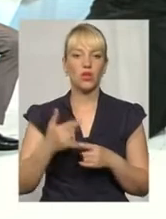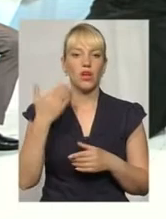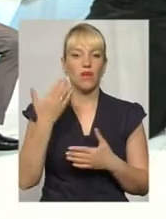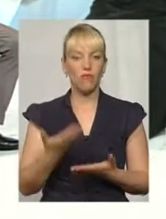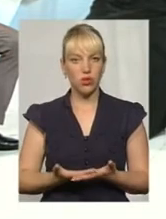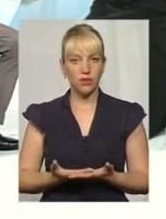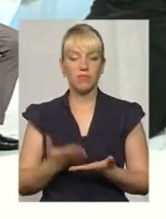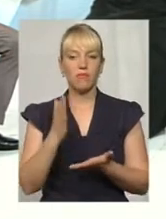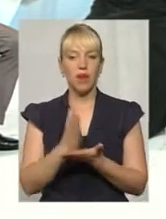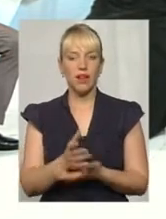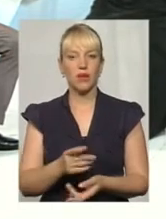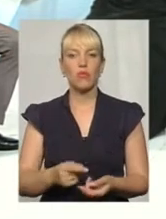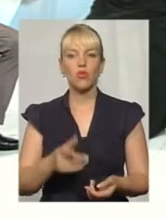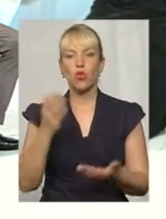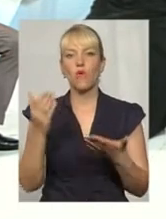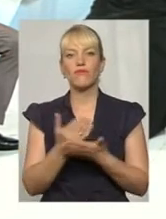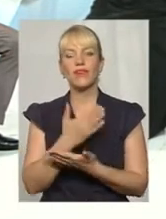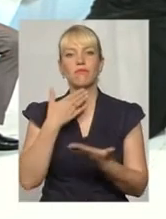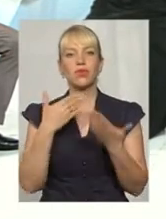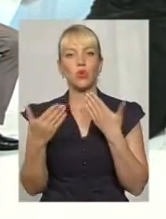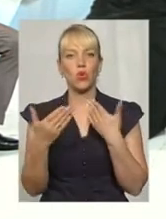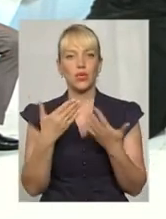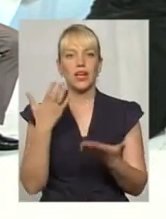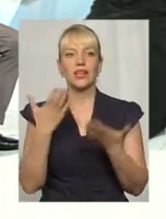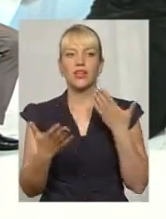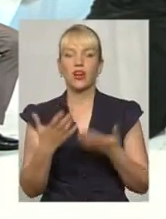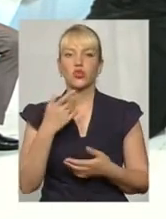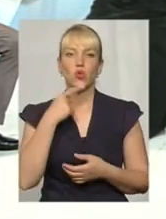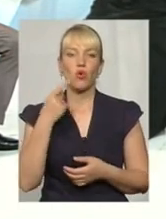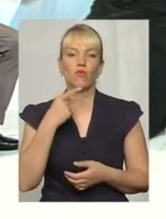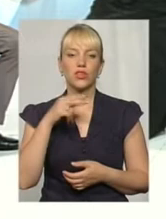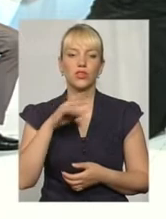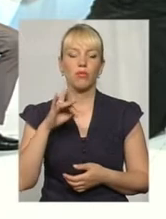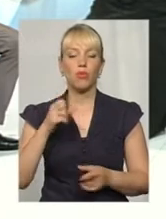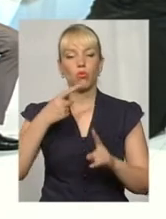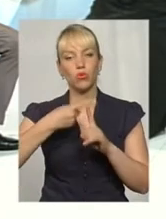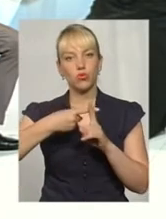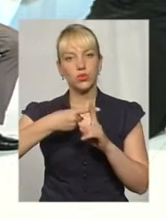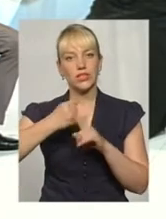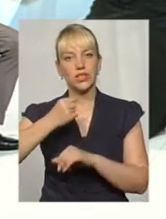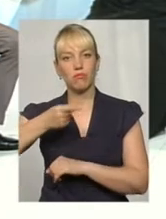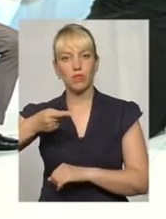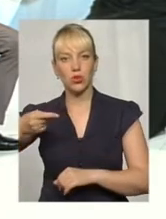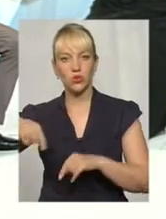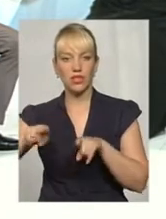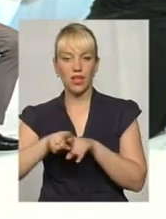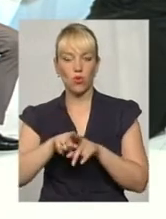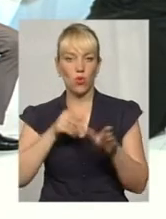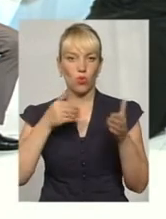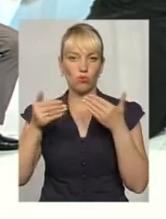власне, маємо нові підходи. Якщо говорити про плюси та мінуси такого